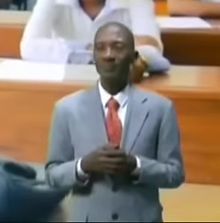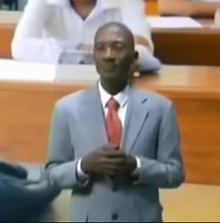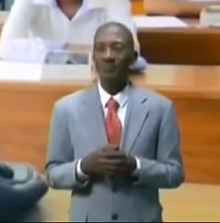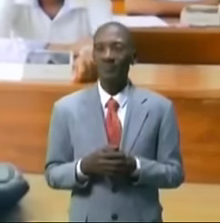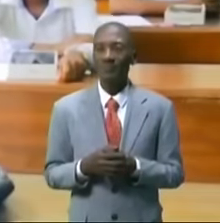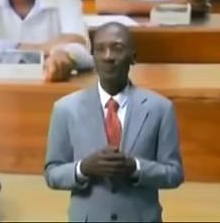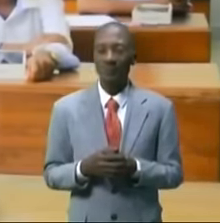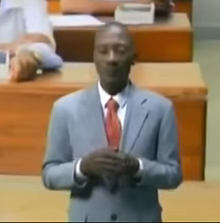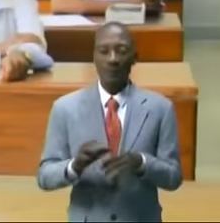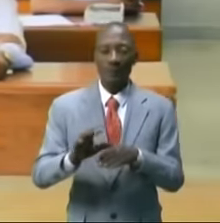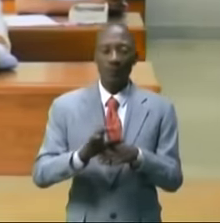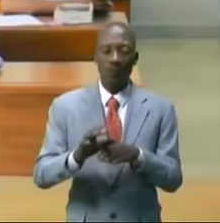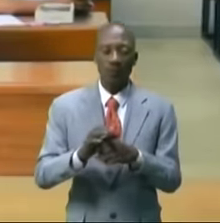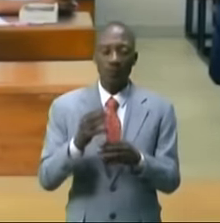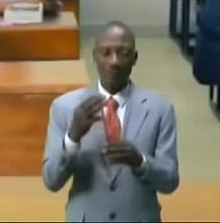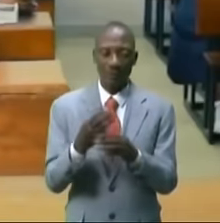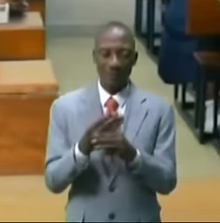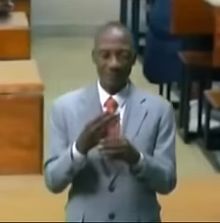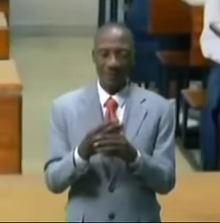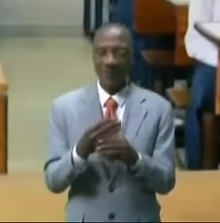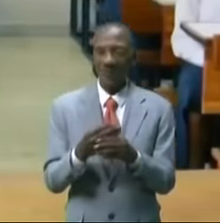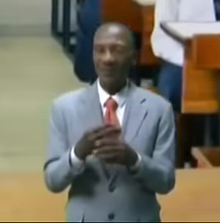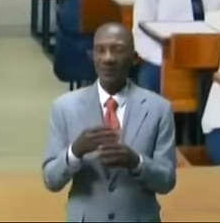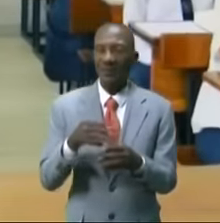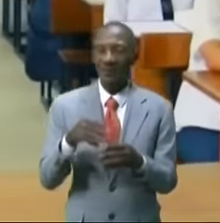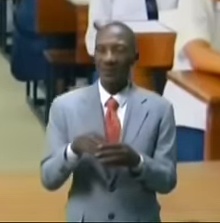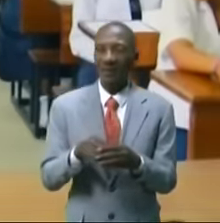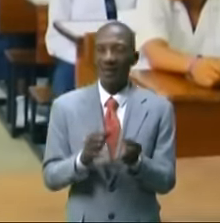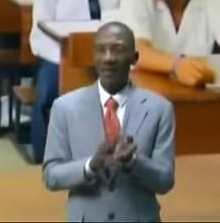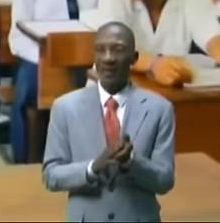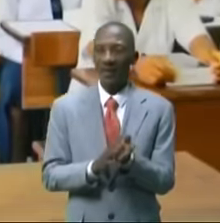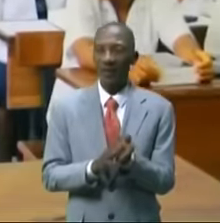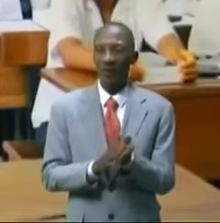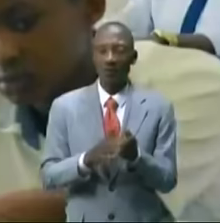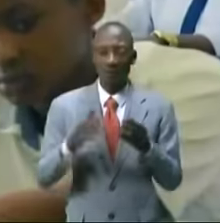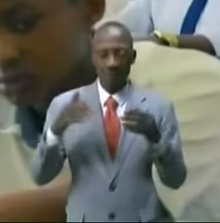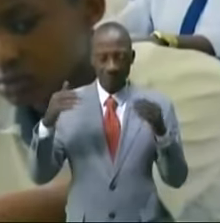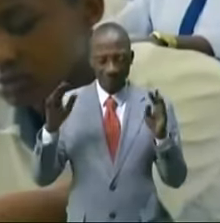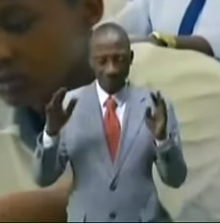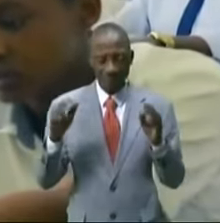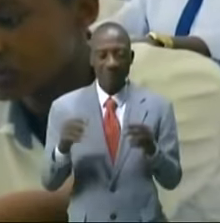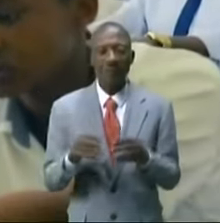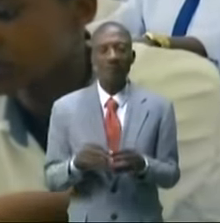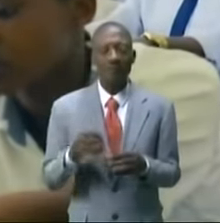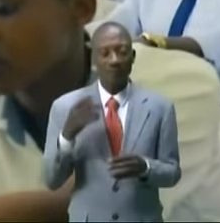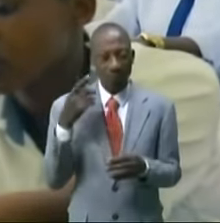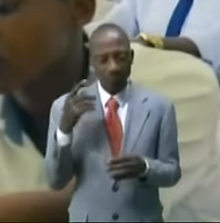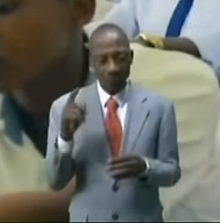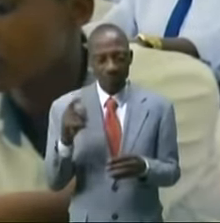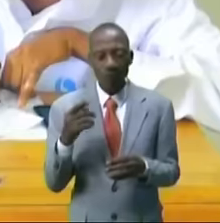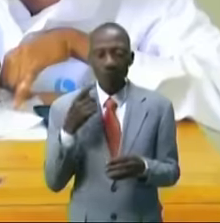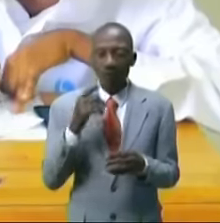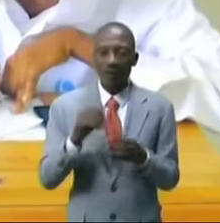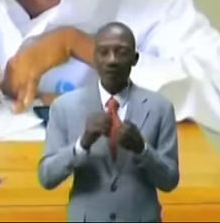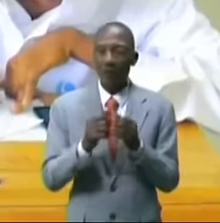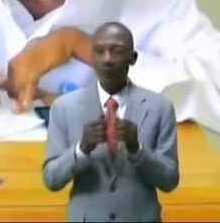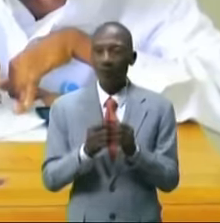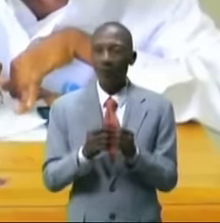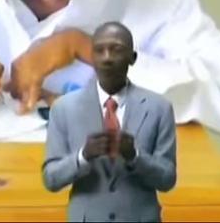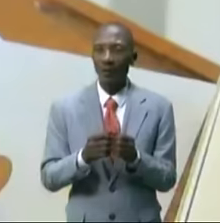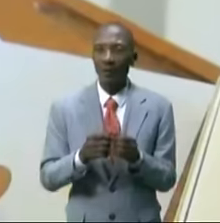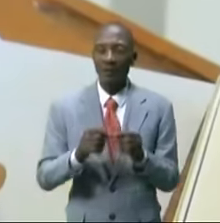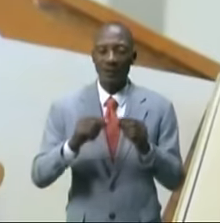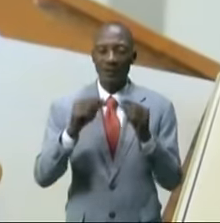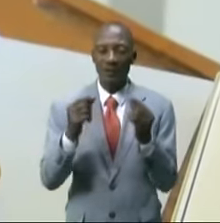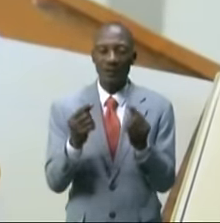des mathématiques au féminin qui a pour mission la lutte contre les inégalités du genre dans les filières scientifiques a regroupé